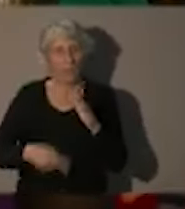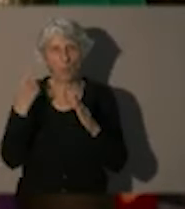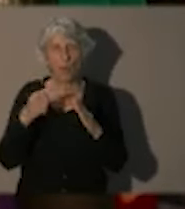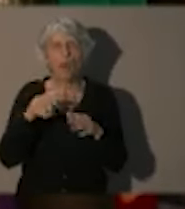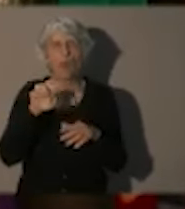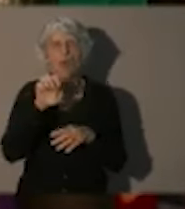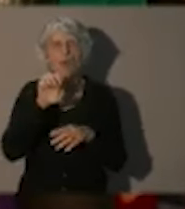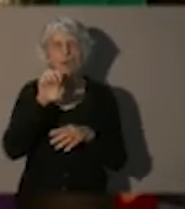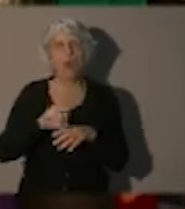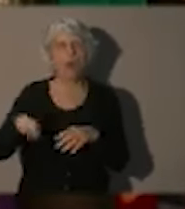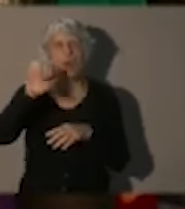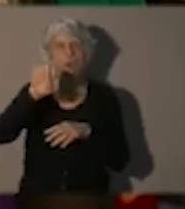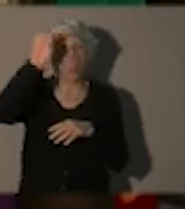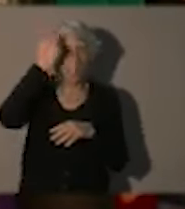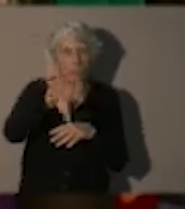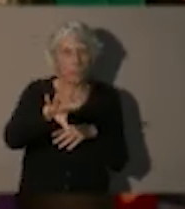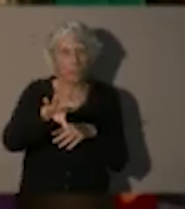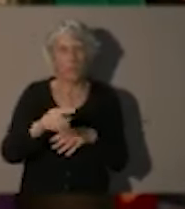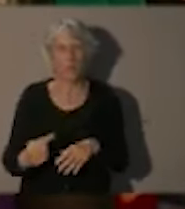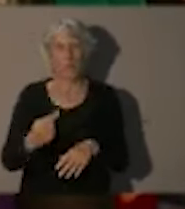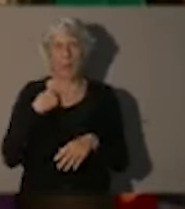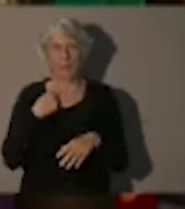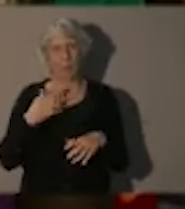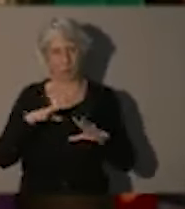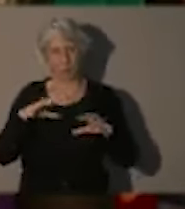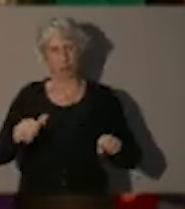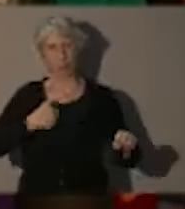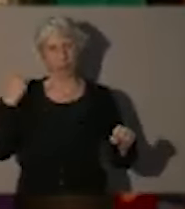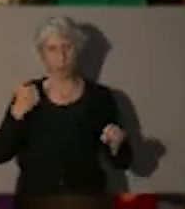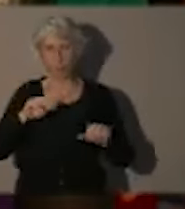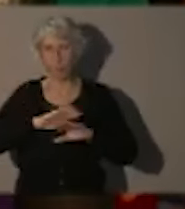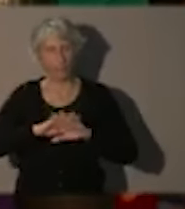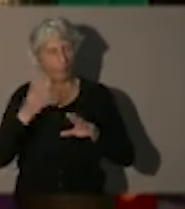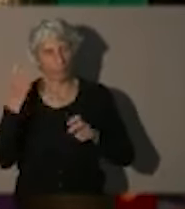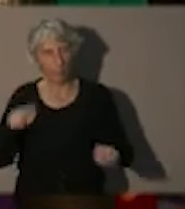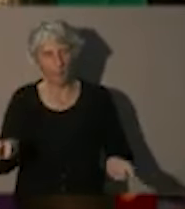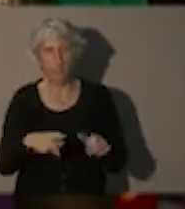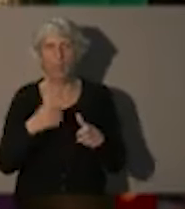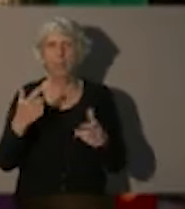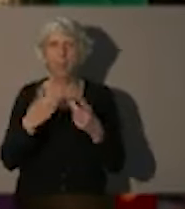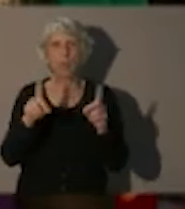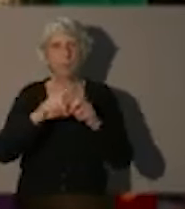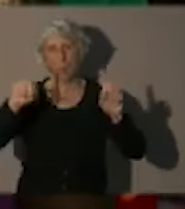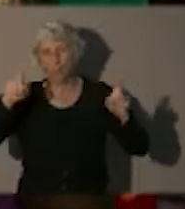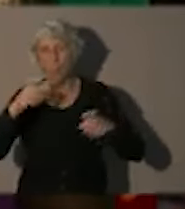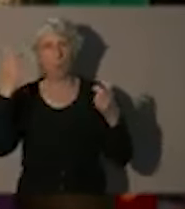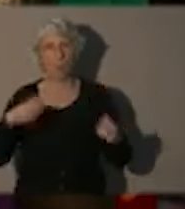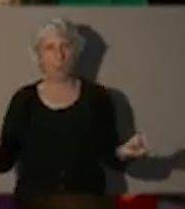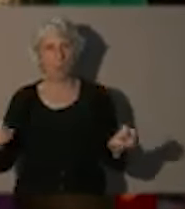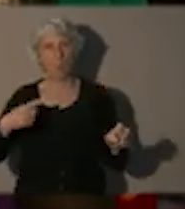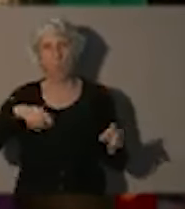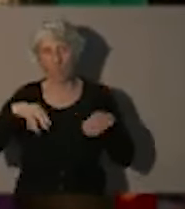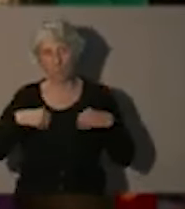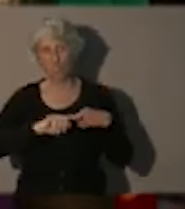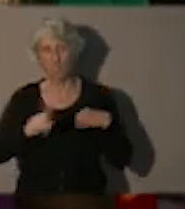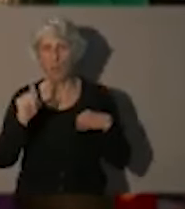l'Europe libérale, du refus de nos pertes de souveraineté et de démocratie. Et nous ne nous résignons pas.